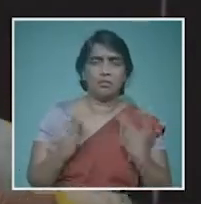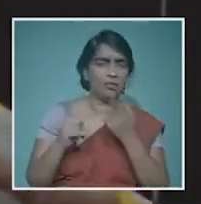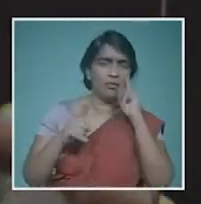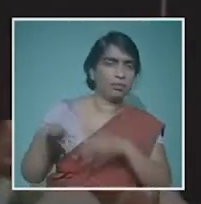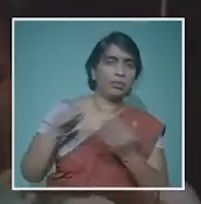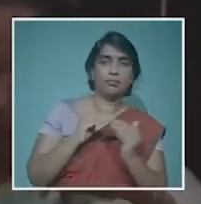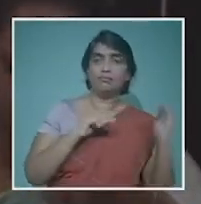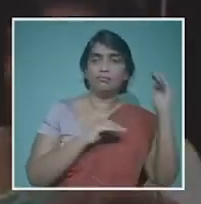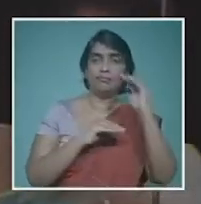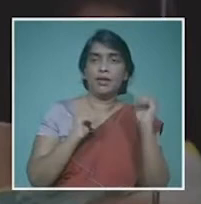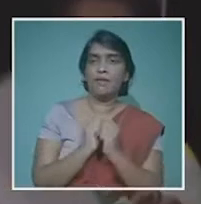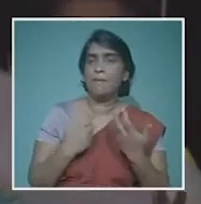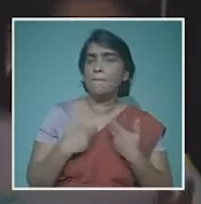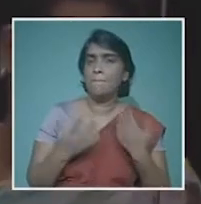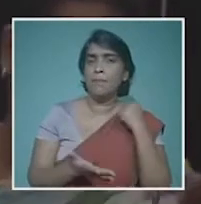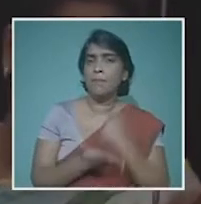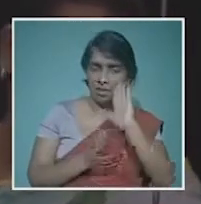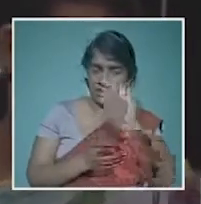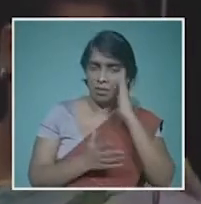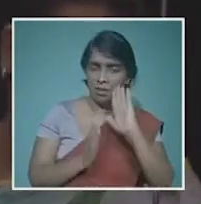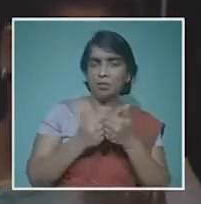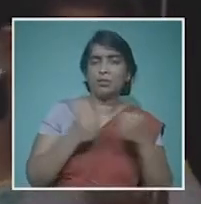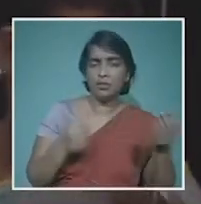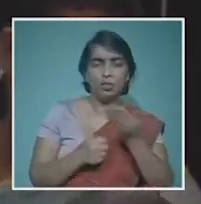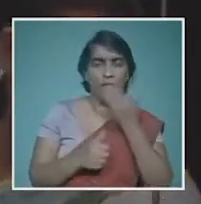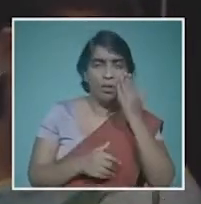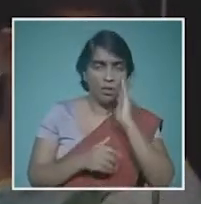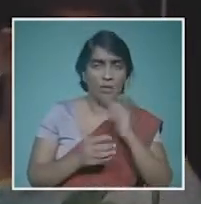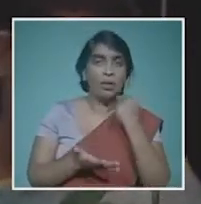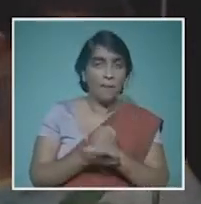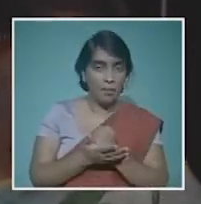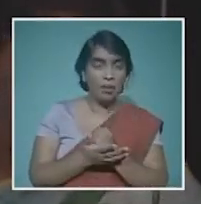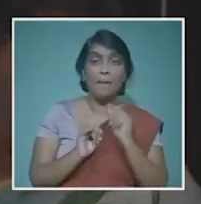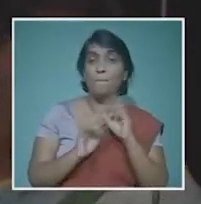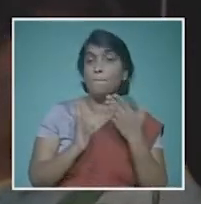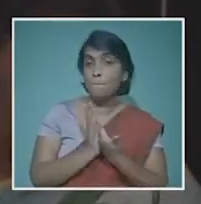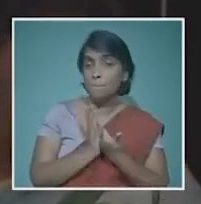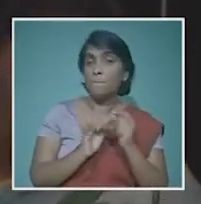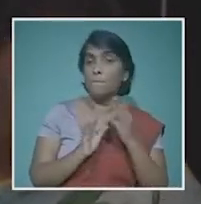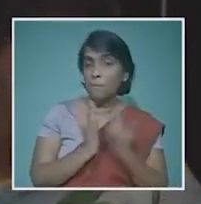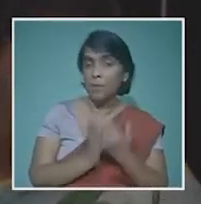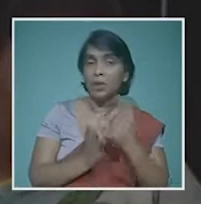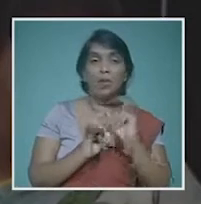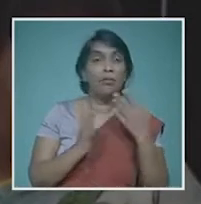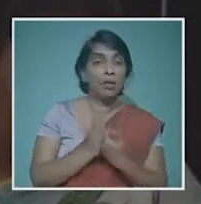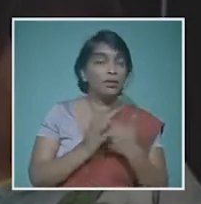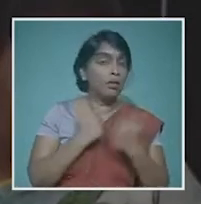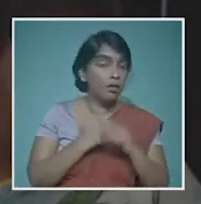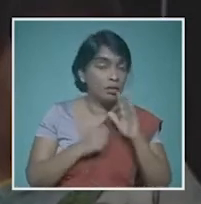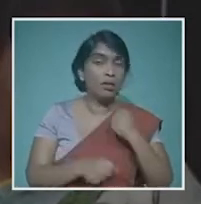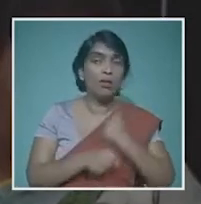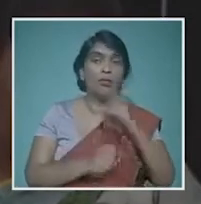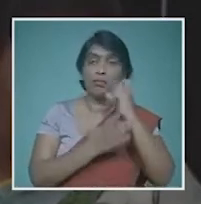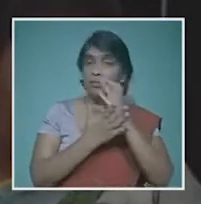කරන්න. මහබැංකුව ස්වාධීන වෙන්න පුළුවන්. හැබැයි ස්වාධීන මහබැංකුවට ප්‍රතිපත්ති තියෙන්න බෑ. ප්‍රතිපත්ති සම්පාදකයා ආණ්ඩු ක්‍රම